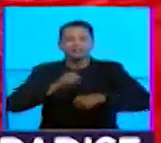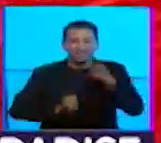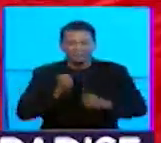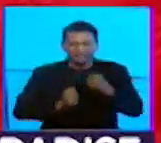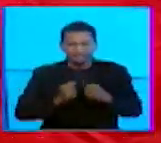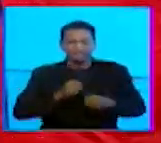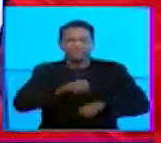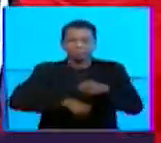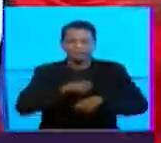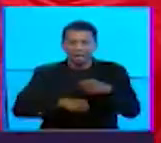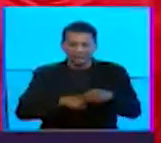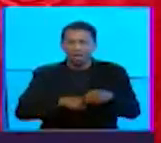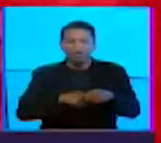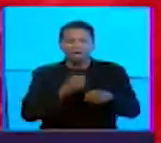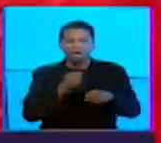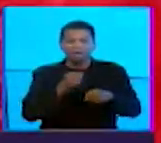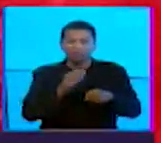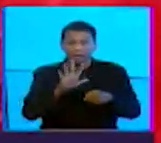baru saja menyelesaikan